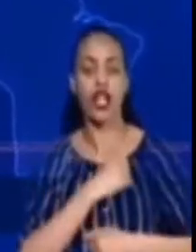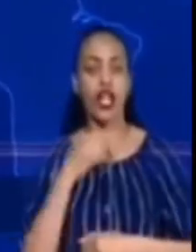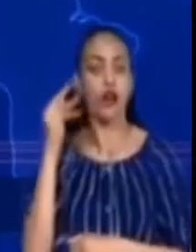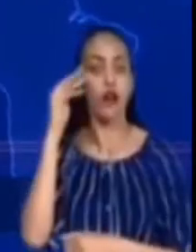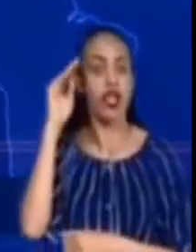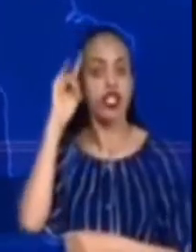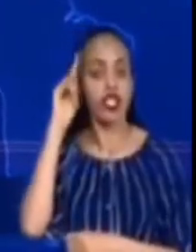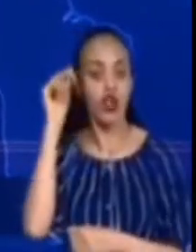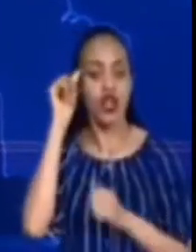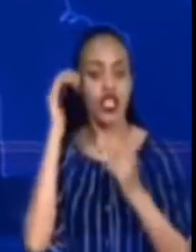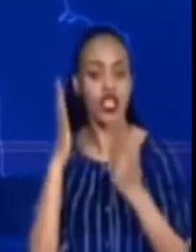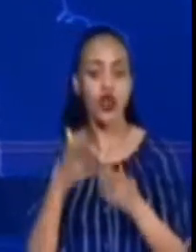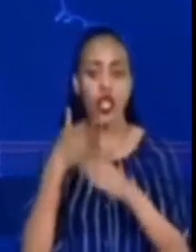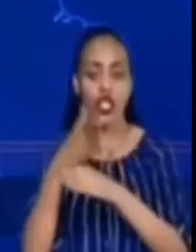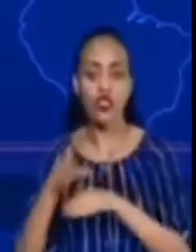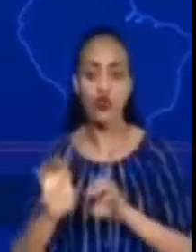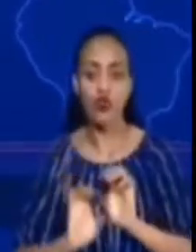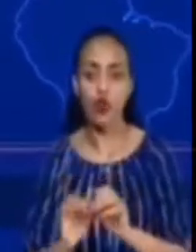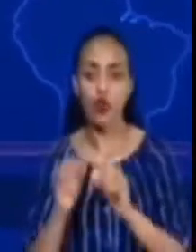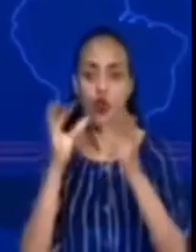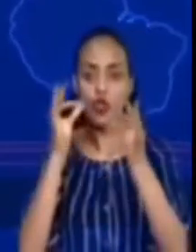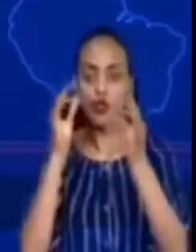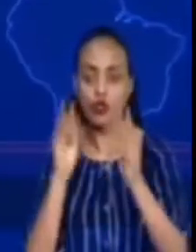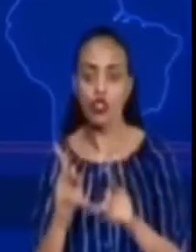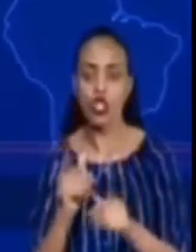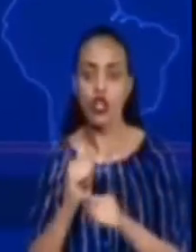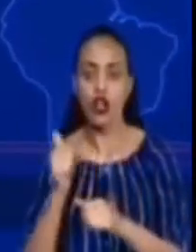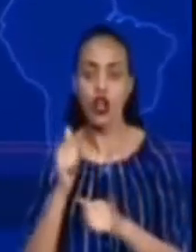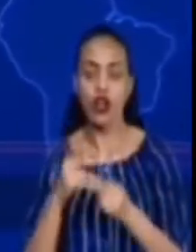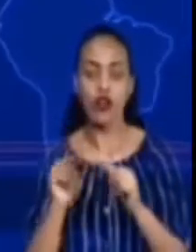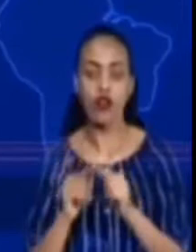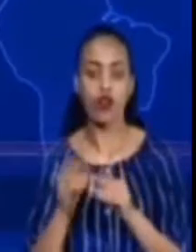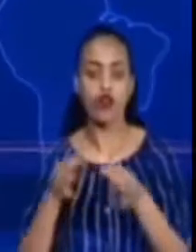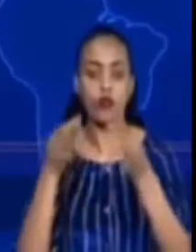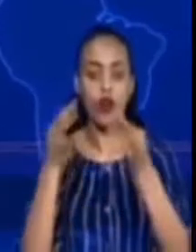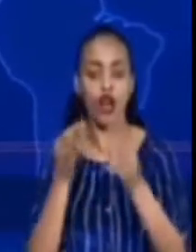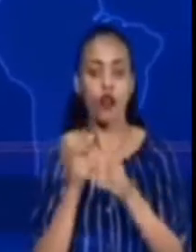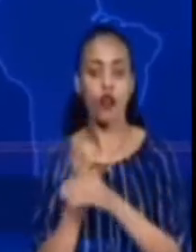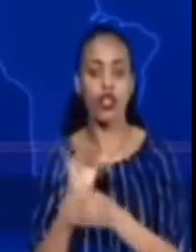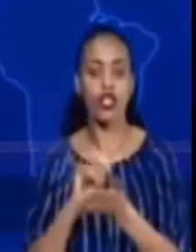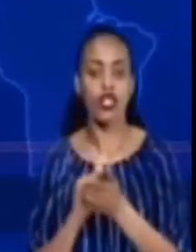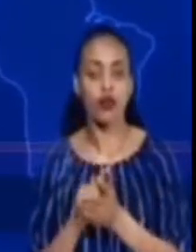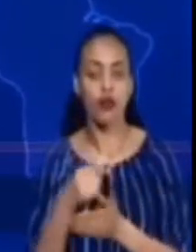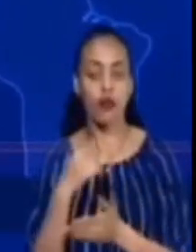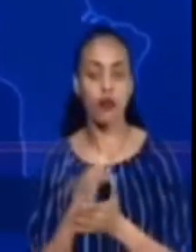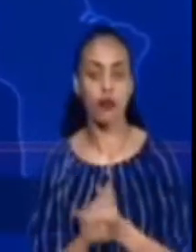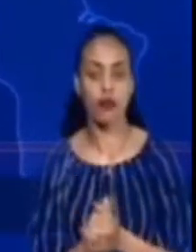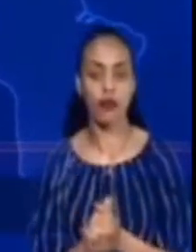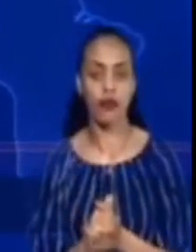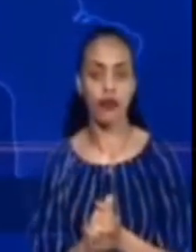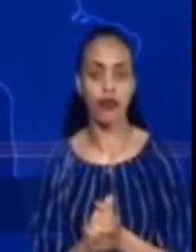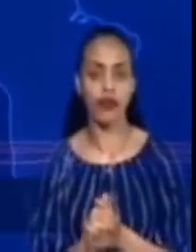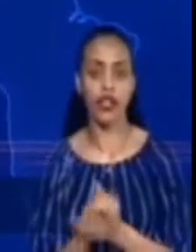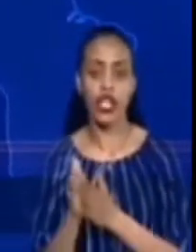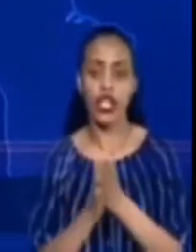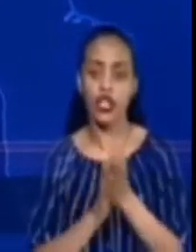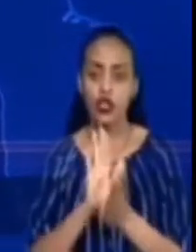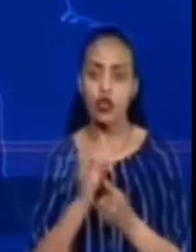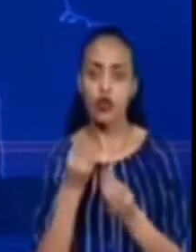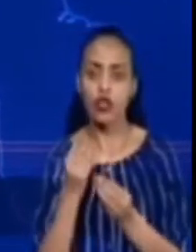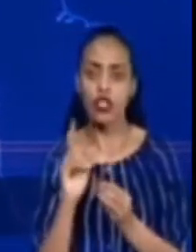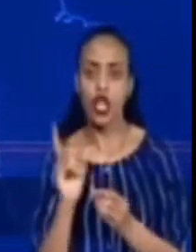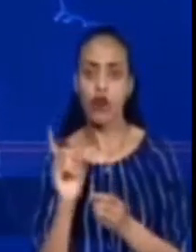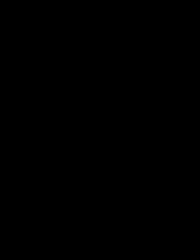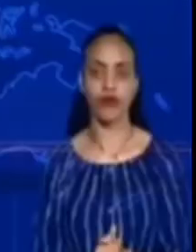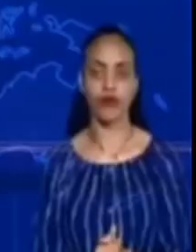ወራና አሊያንስ በከሎለን ረካለን ዴቪን መንጫሳ ወይ ተማሩት ዲቢአንስ ሁመን